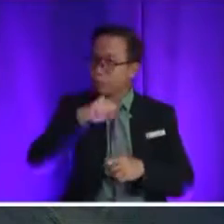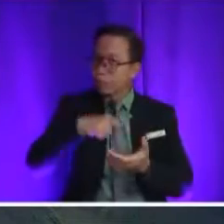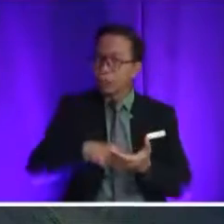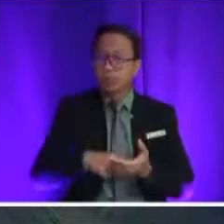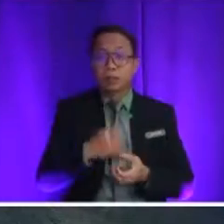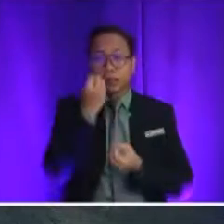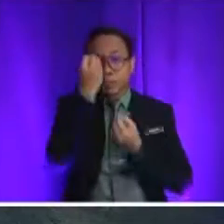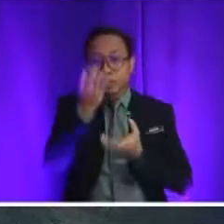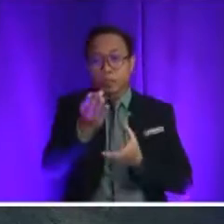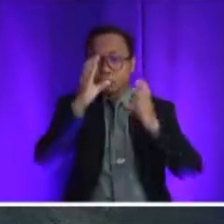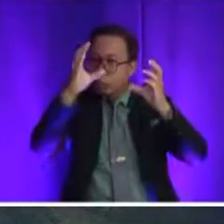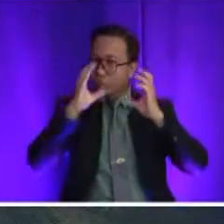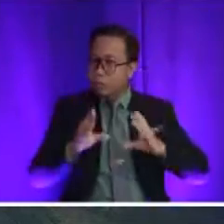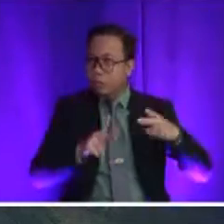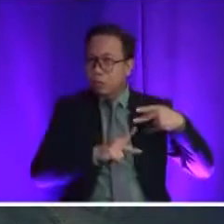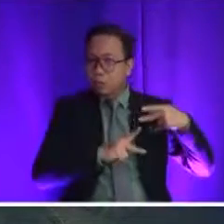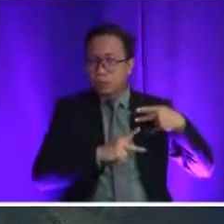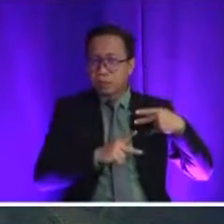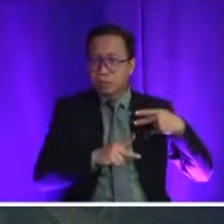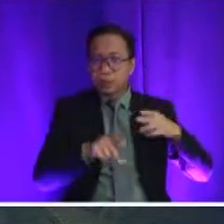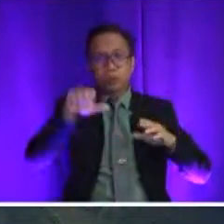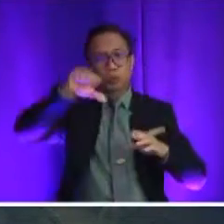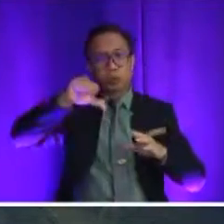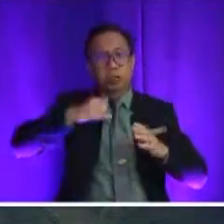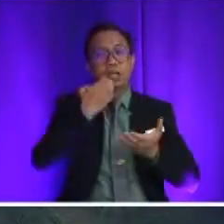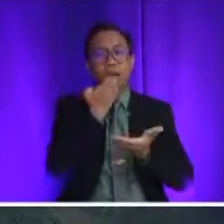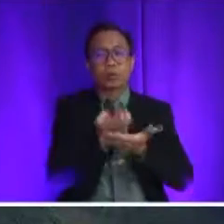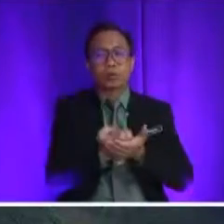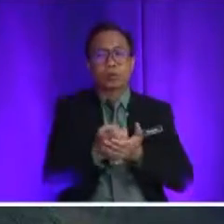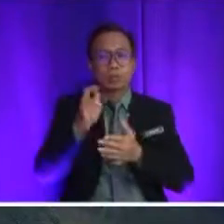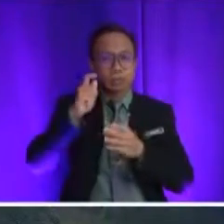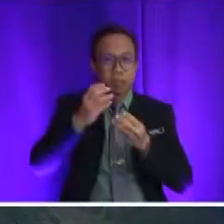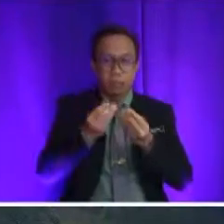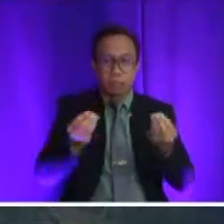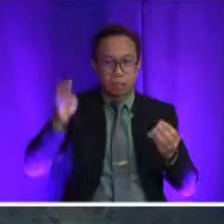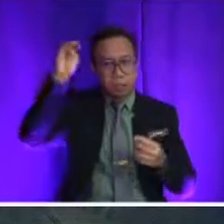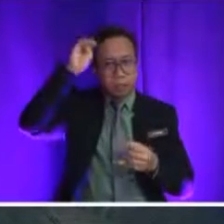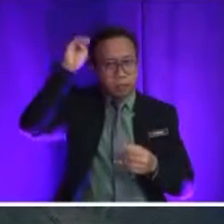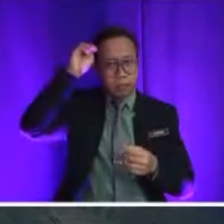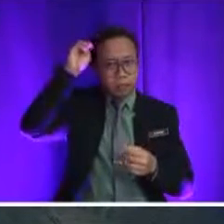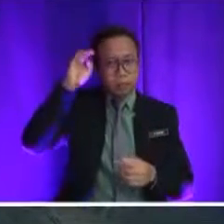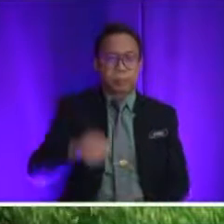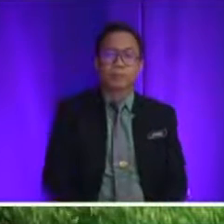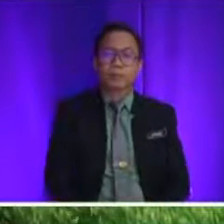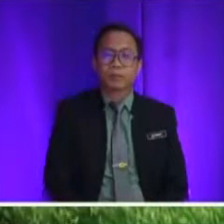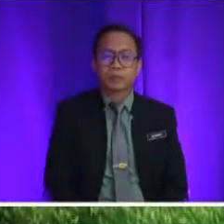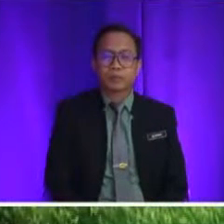tekan acara kominis melumpuhkan ekonomi Tanah Melayu Aceh juga tandatangani semangat